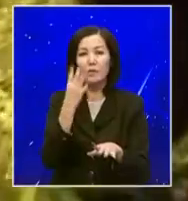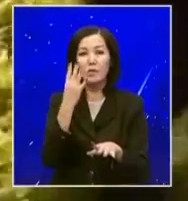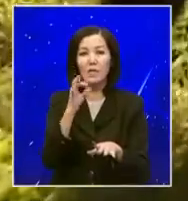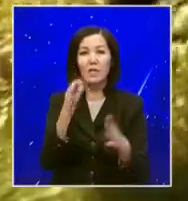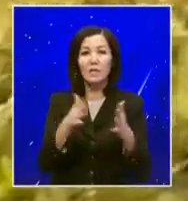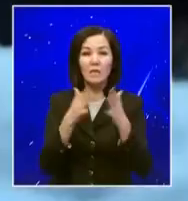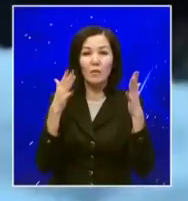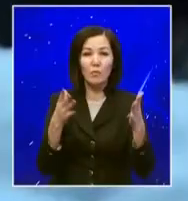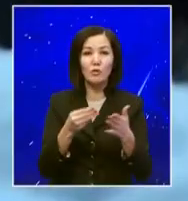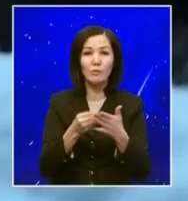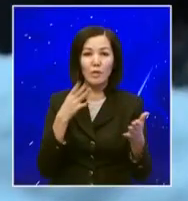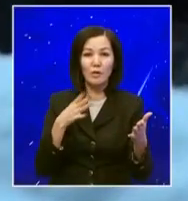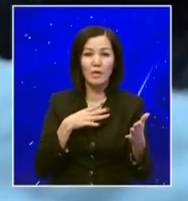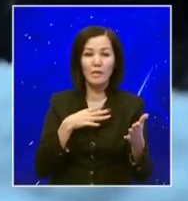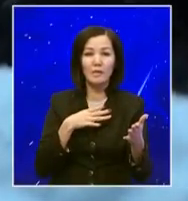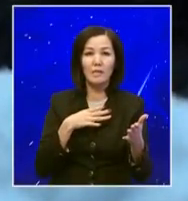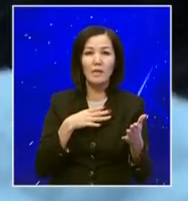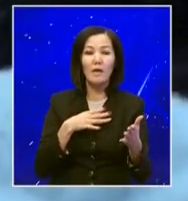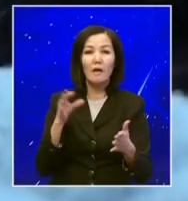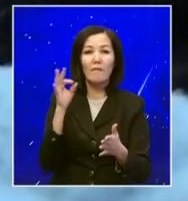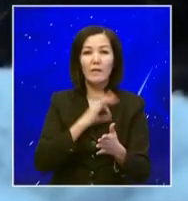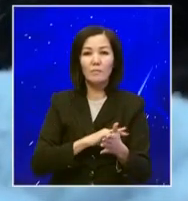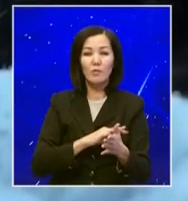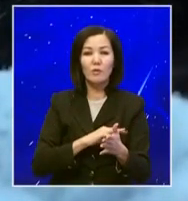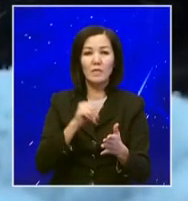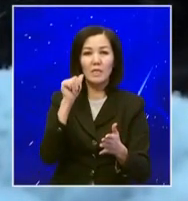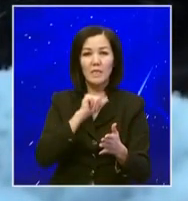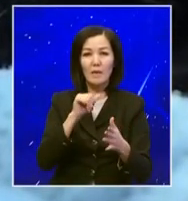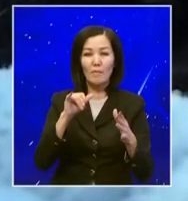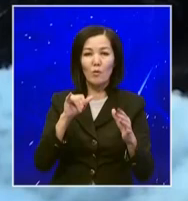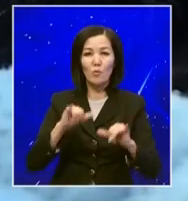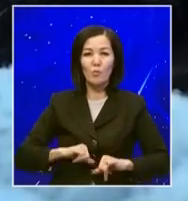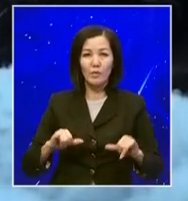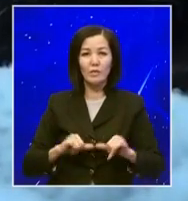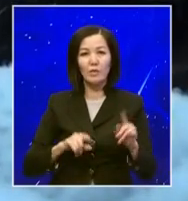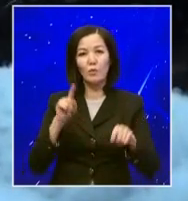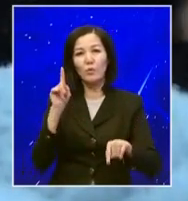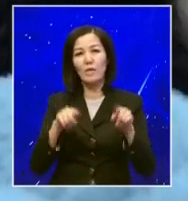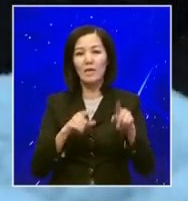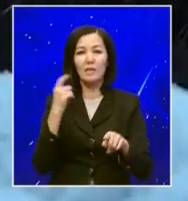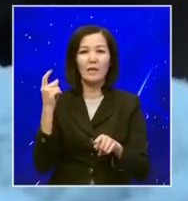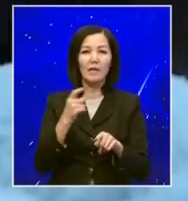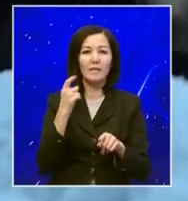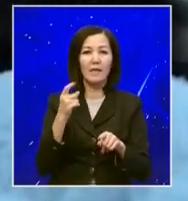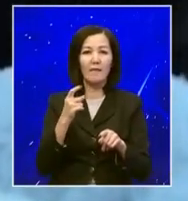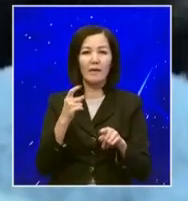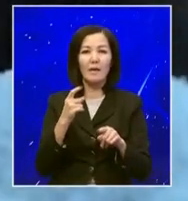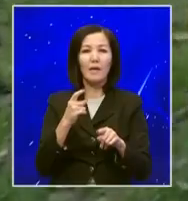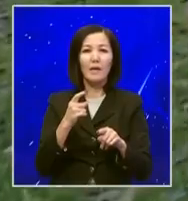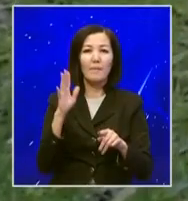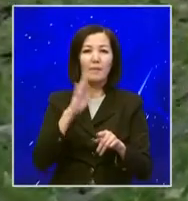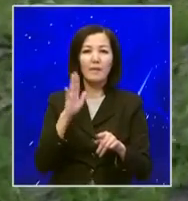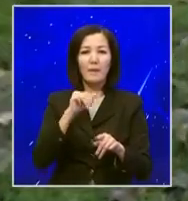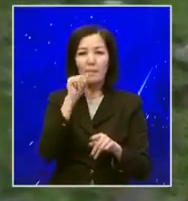4 раза. Сложившейся конъюнктурой поспешили воспользоваться злоумышленники. У некоторых владельцев домашних питомцев